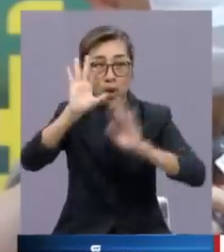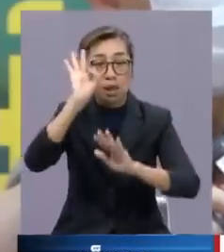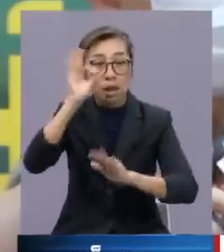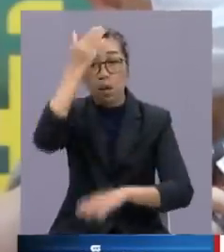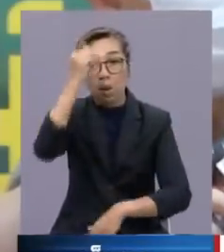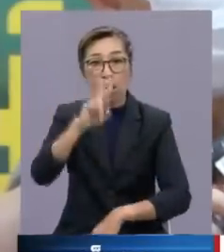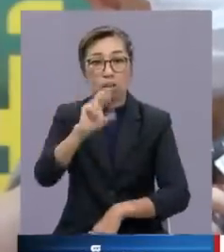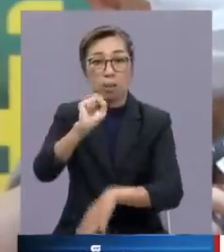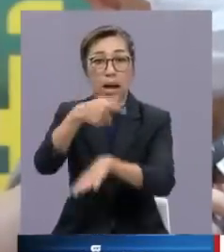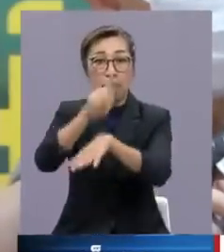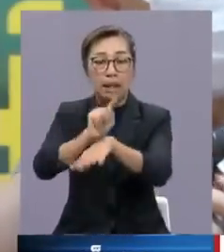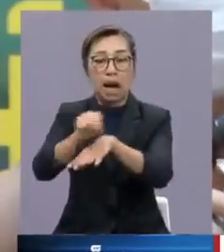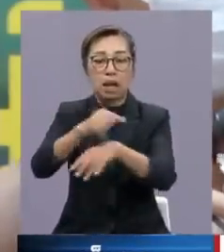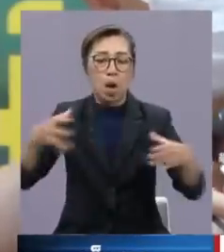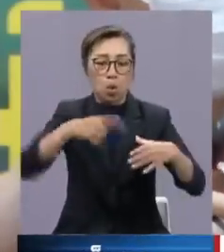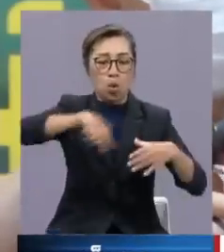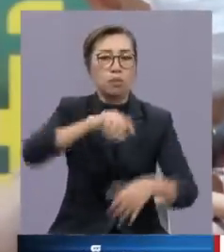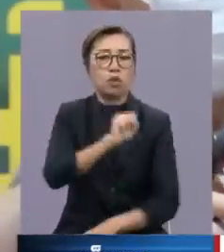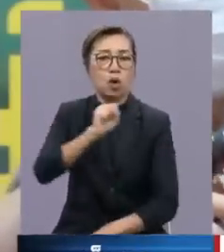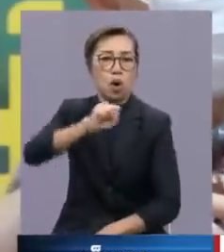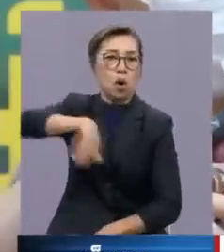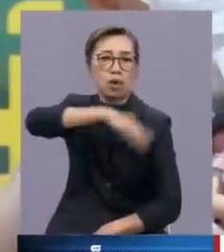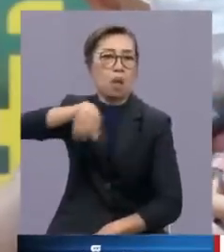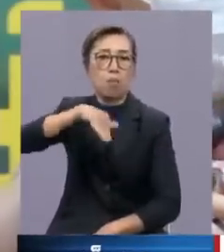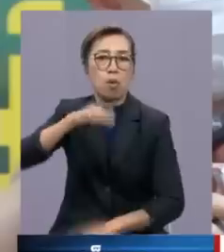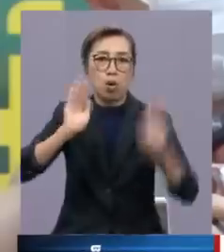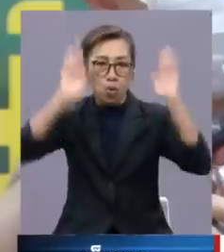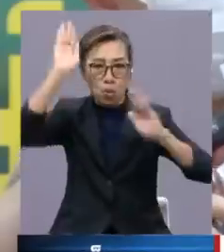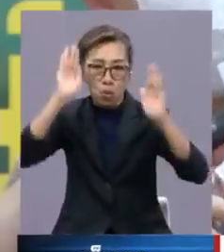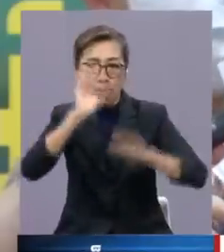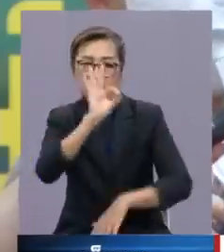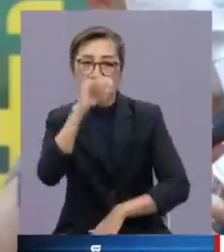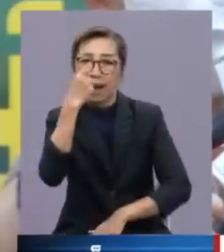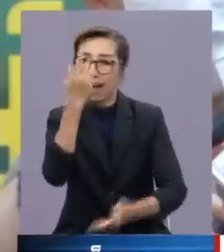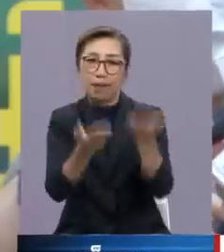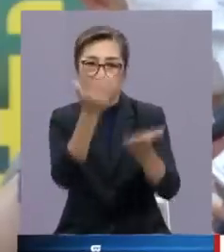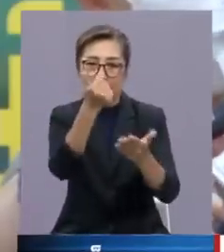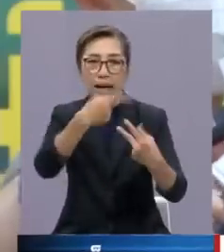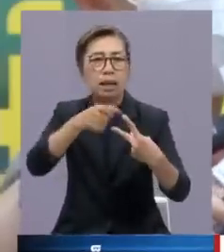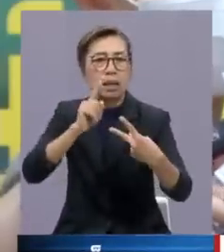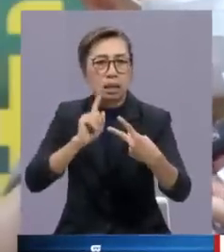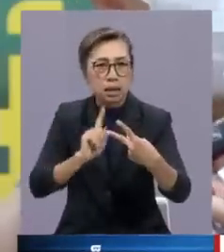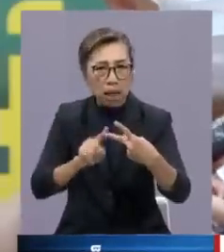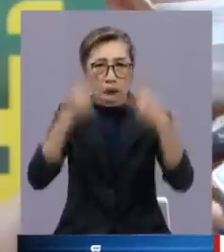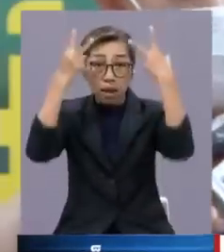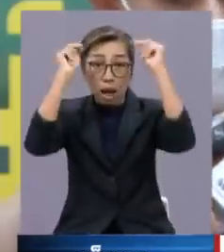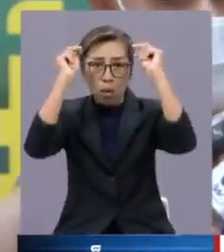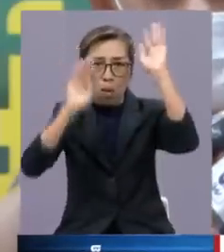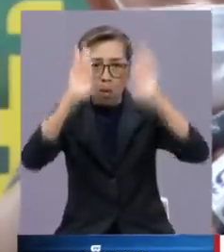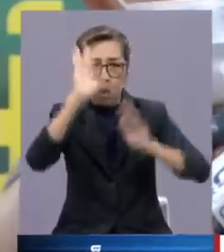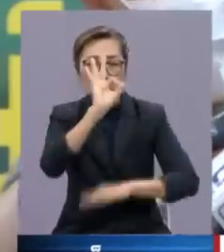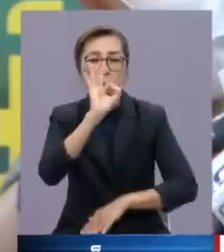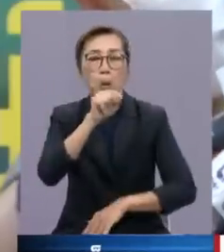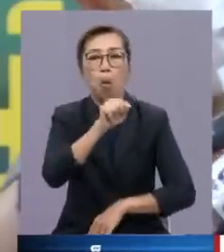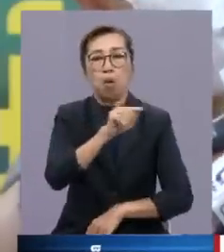านสภาเป็นเรื่องของส.ส.ก็เป็นสิทธิ์ของส.ส.ที่จะโหวตใครเป็นประธานสภาส่วนเรื่องของการโหวตนายกเนี่ยเนื่องจ